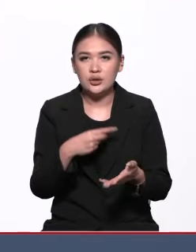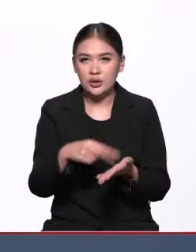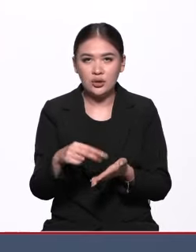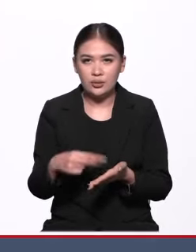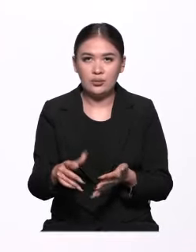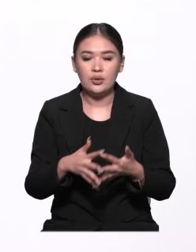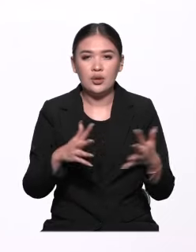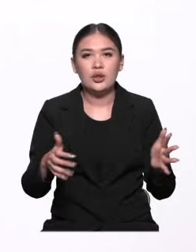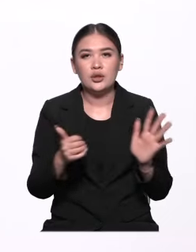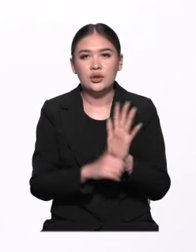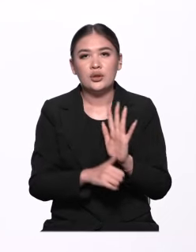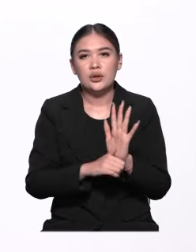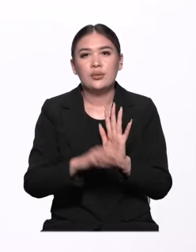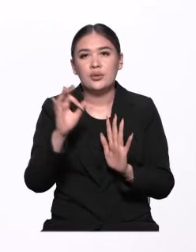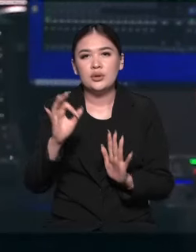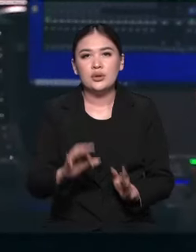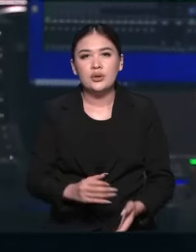более 60%.